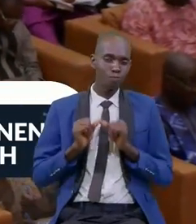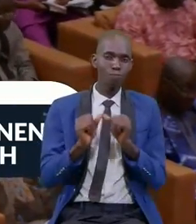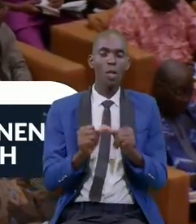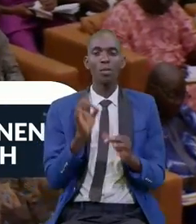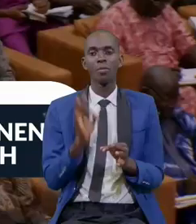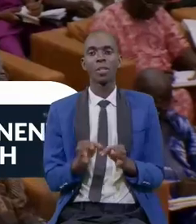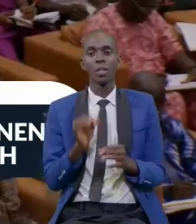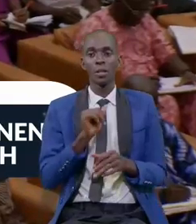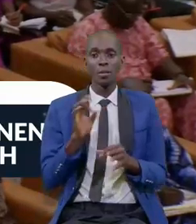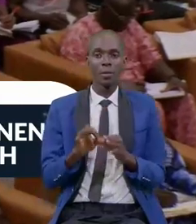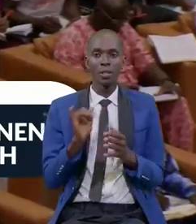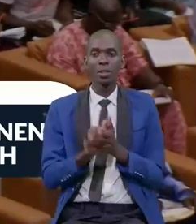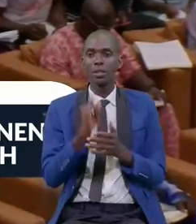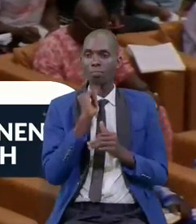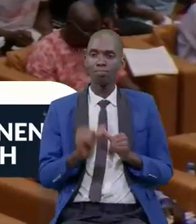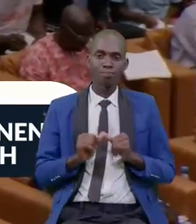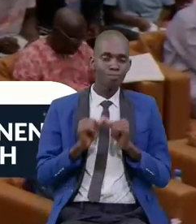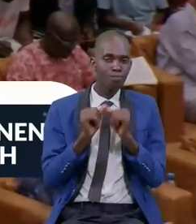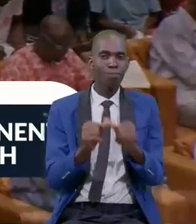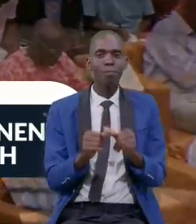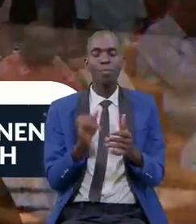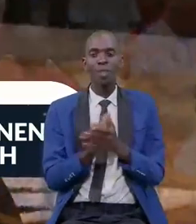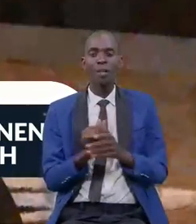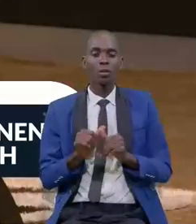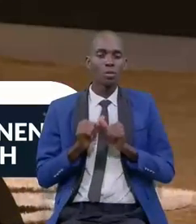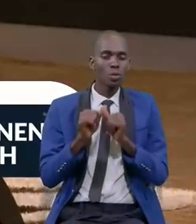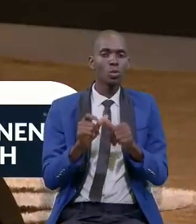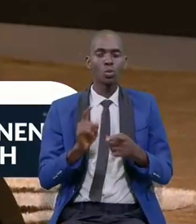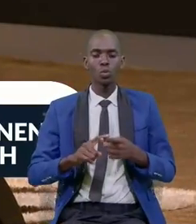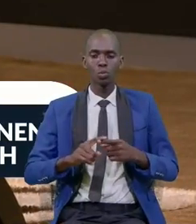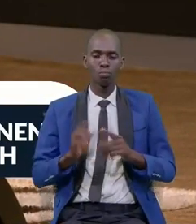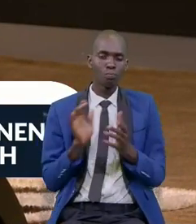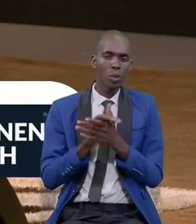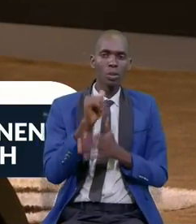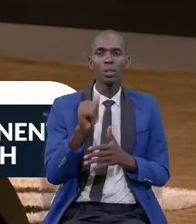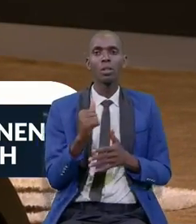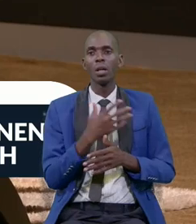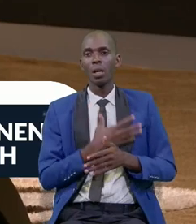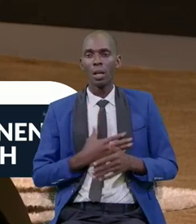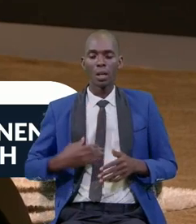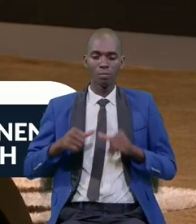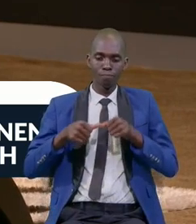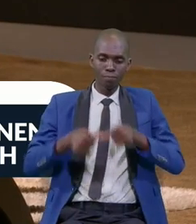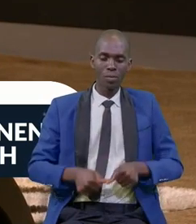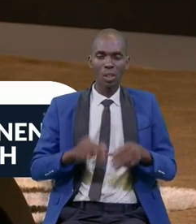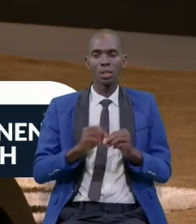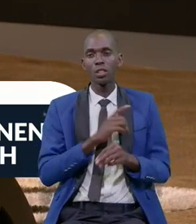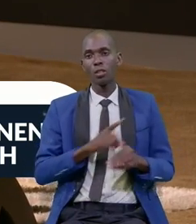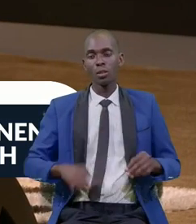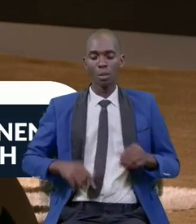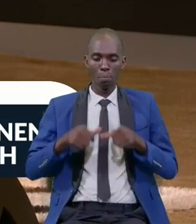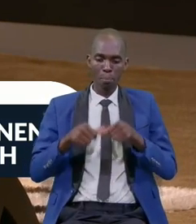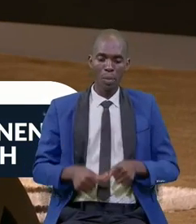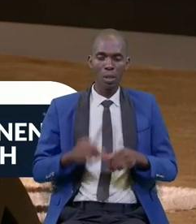résiliente, la foi ferme, la foi qui nous fait tenir ferme, la foi qui nous fait demeurer dans